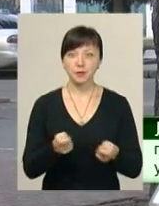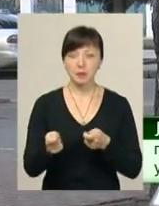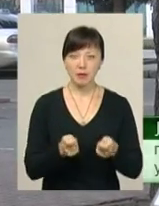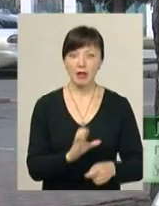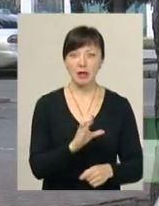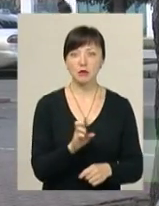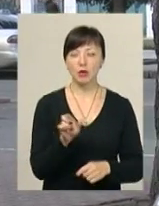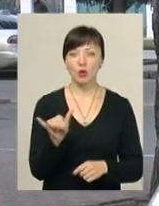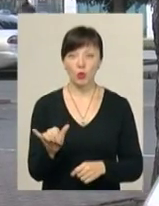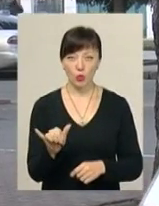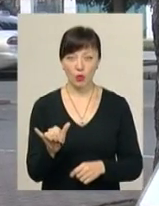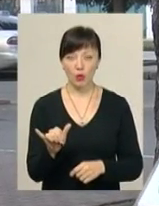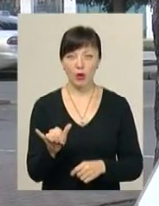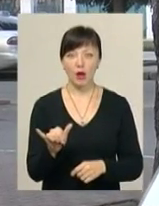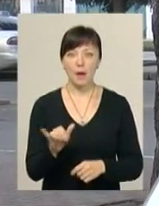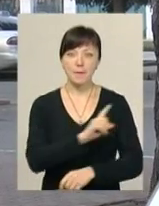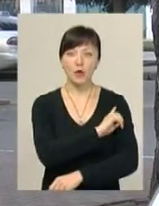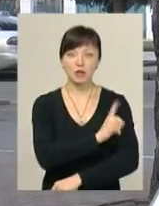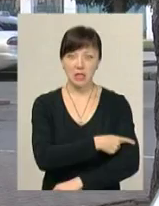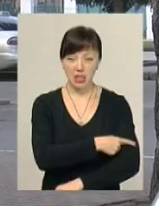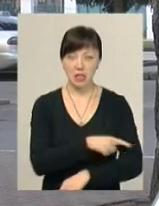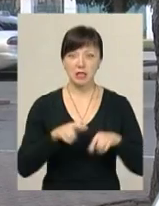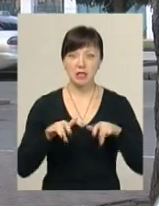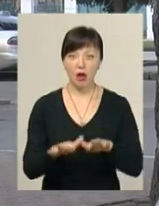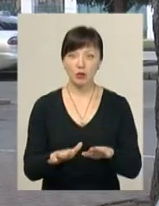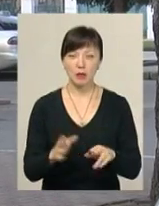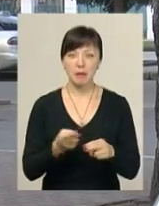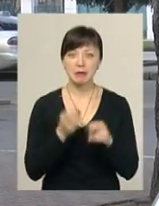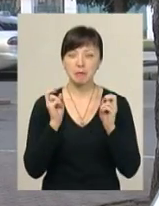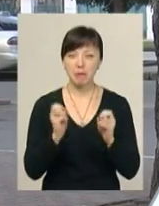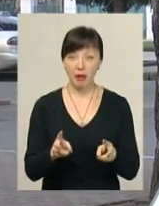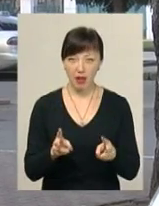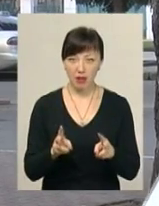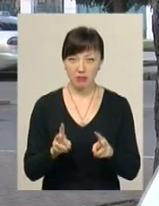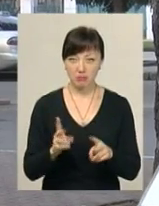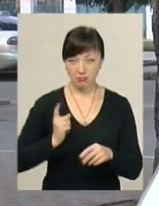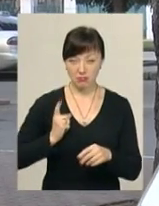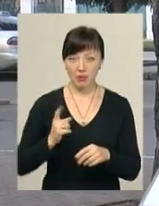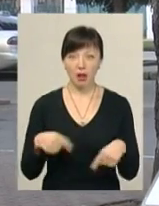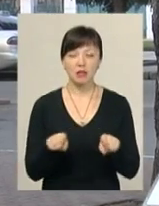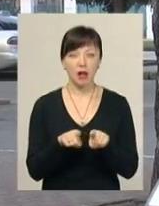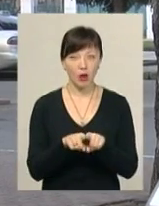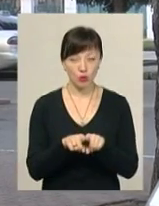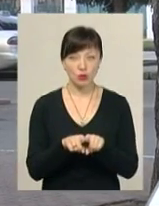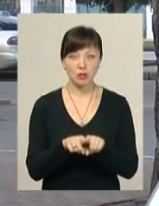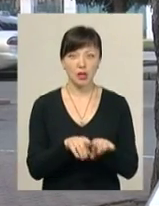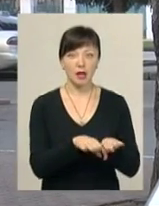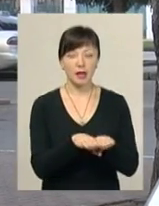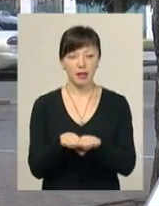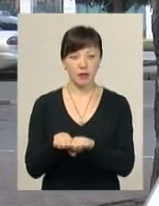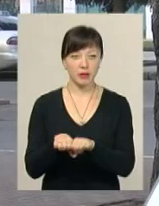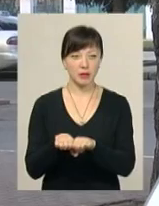безпеки Хмельницької області посилити заходи безпеки, а також